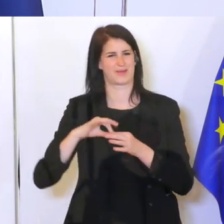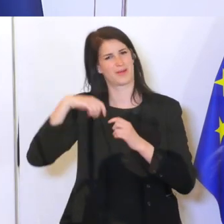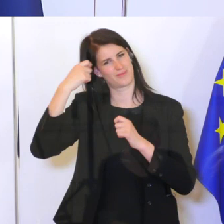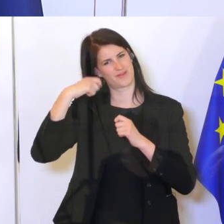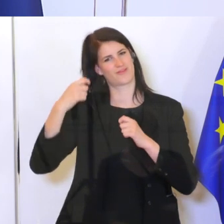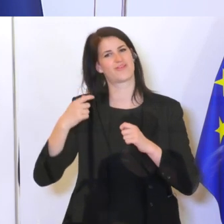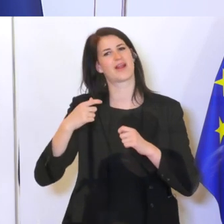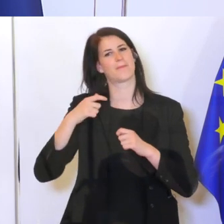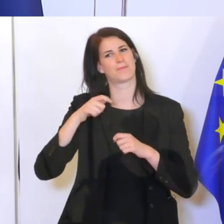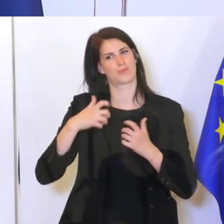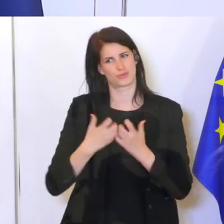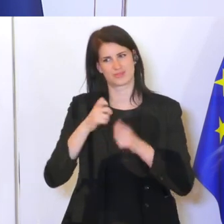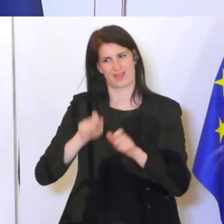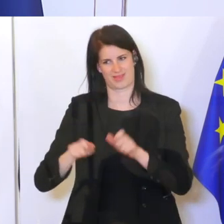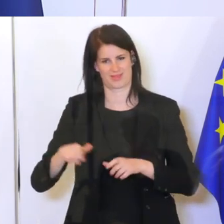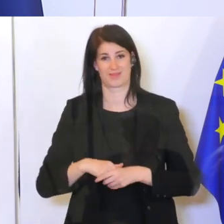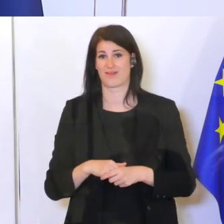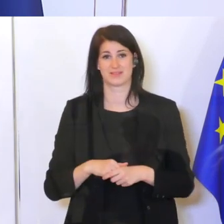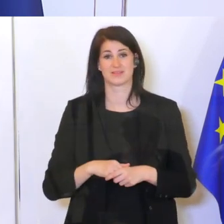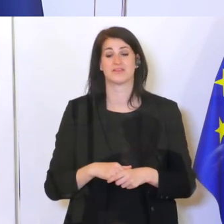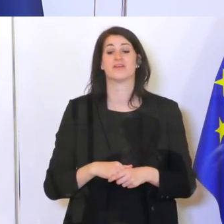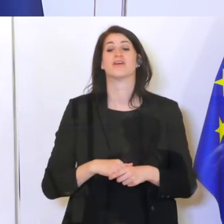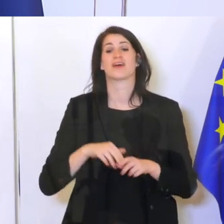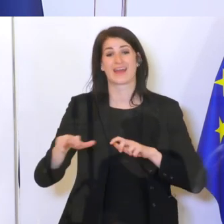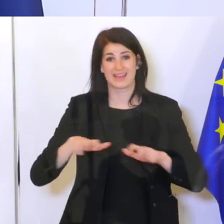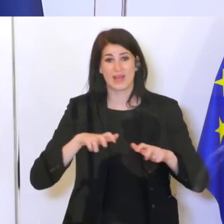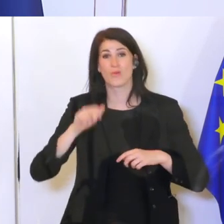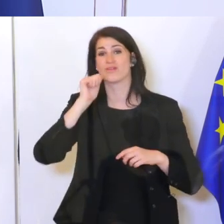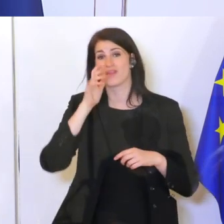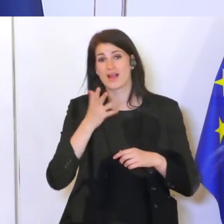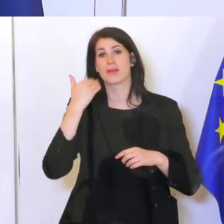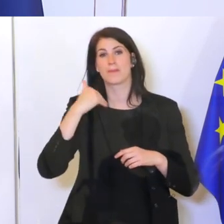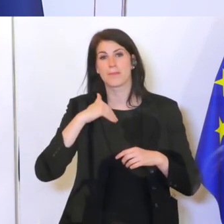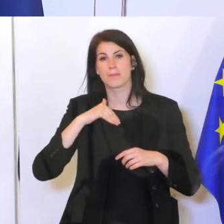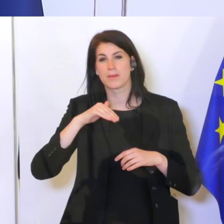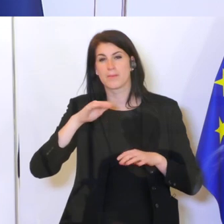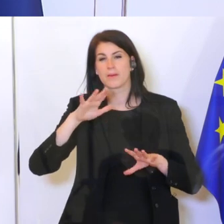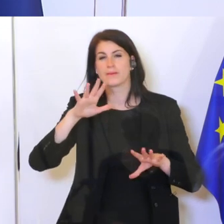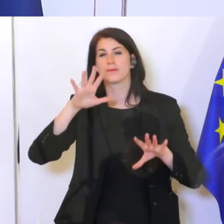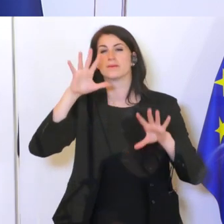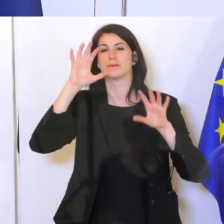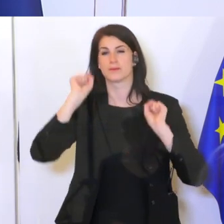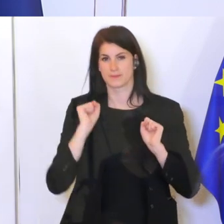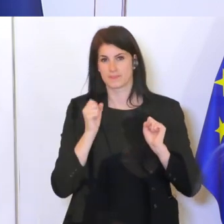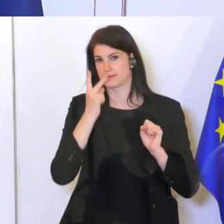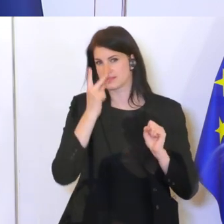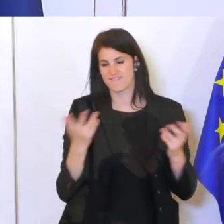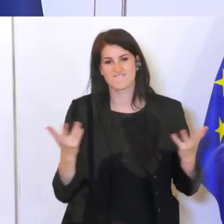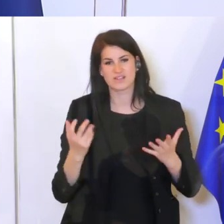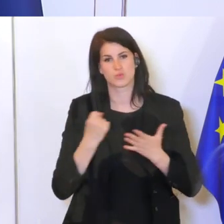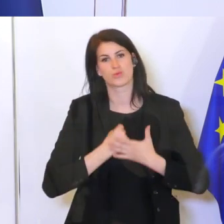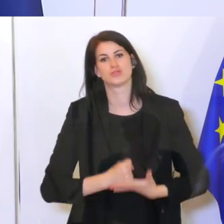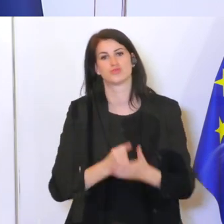mit jedem Tag mehr Einblick in die Notwendigkeiten und in die